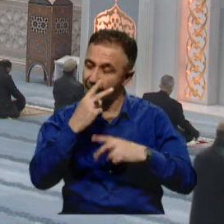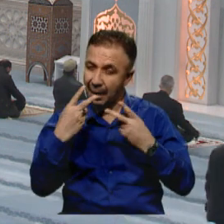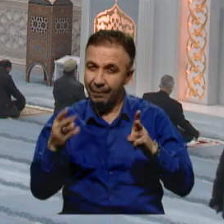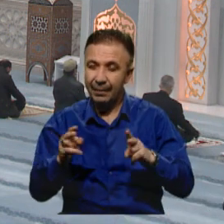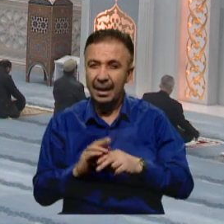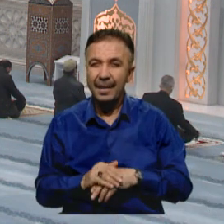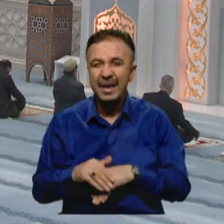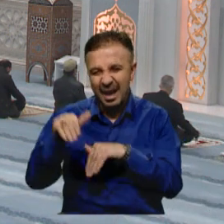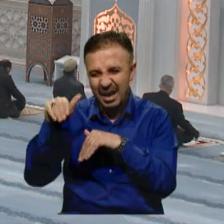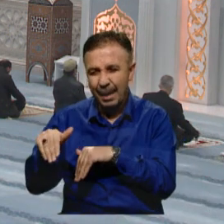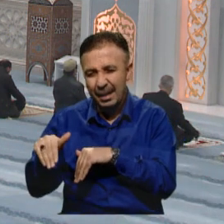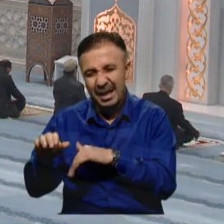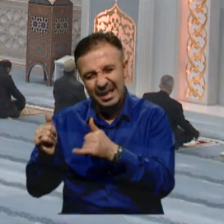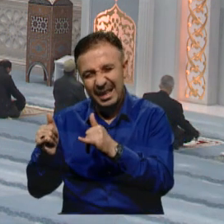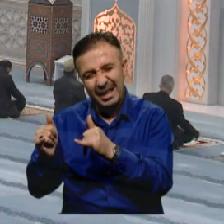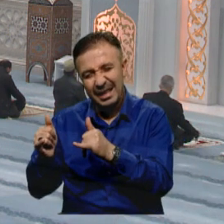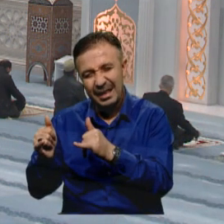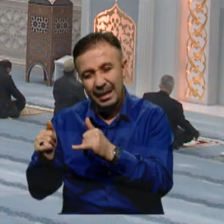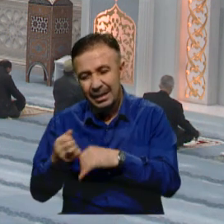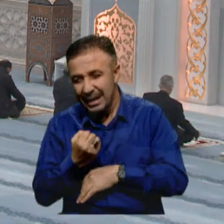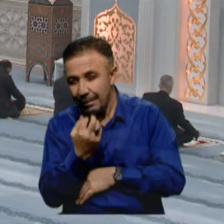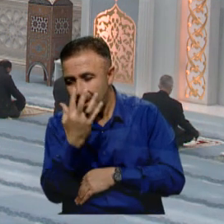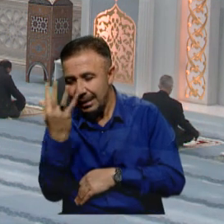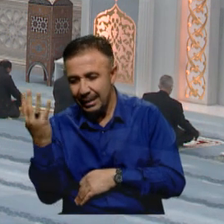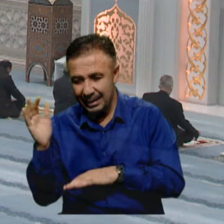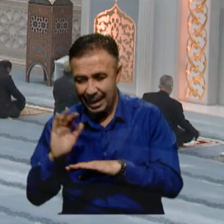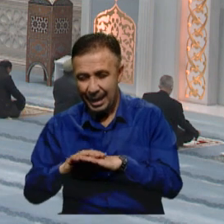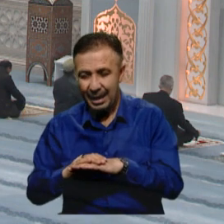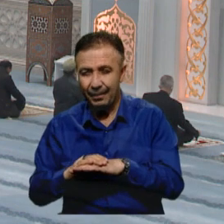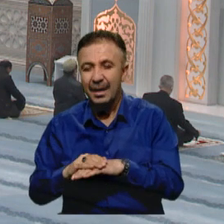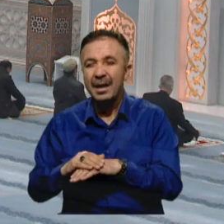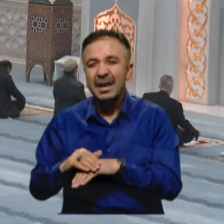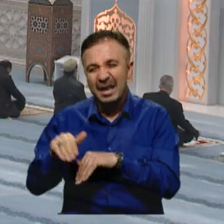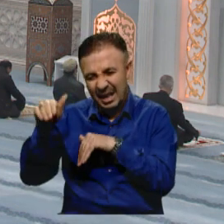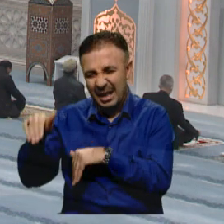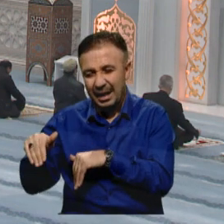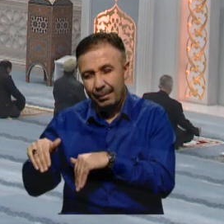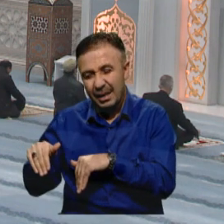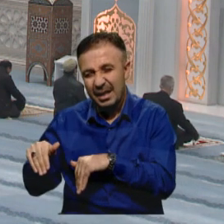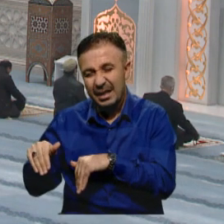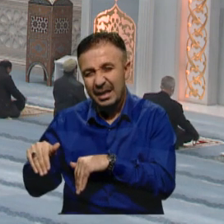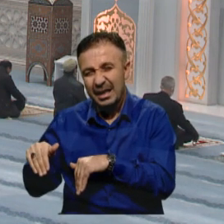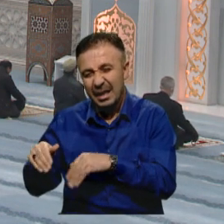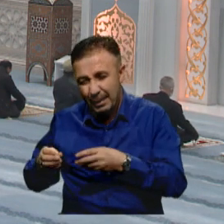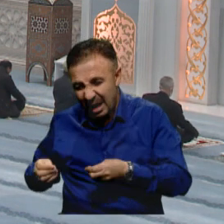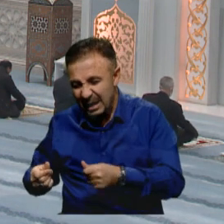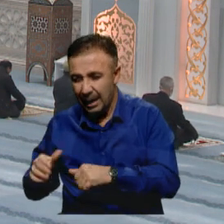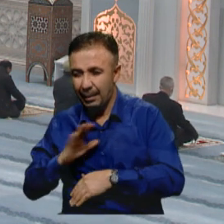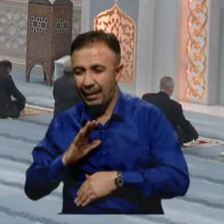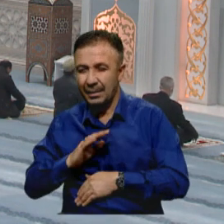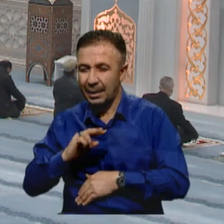cennet bahçesiyle, kabir azabı içinde olanlar varsa şu mübarek gün hürmetine affeyle ya